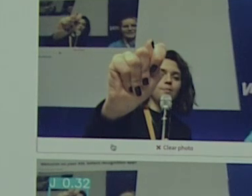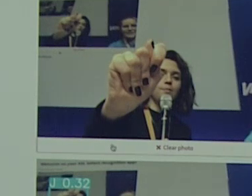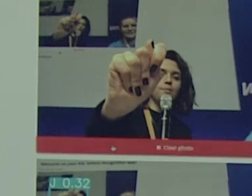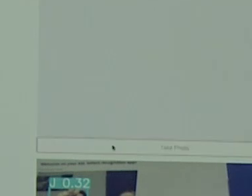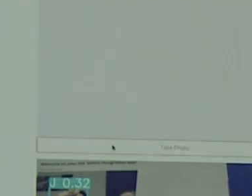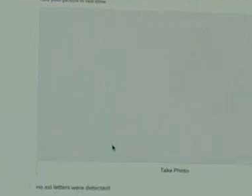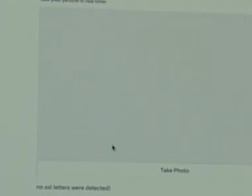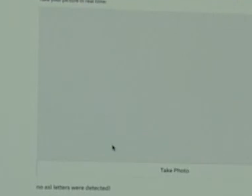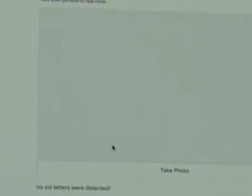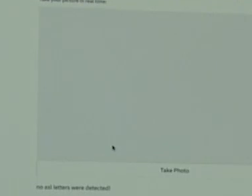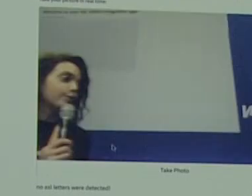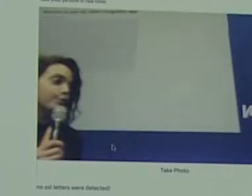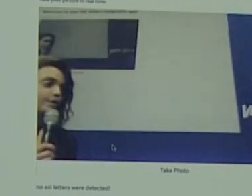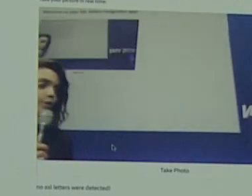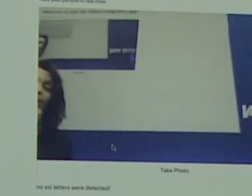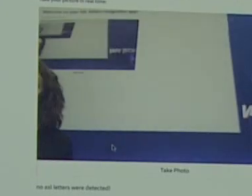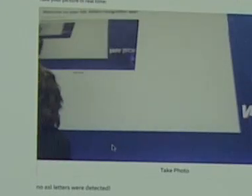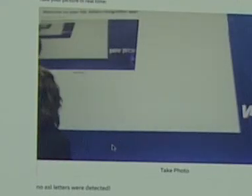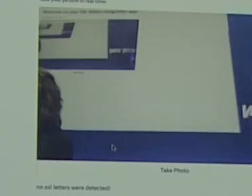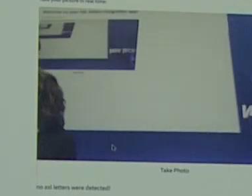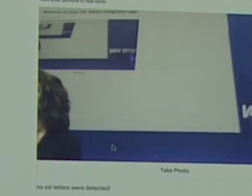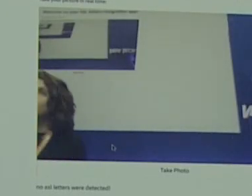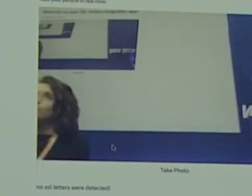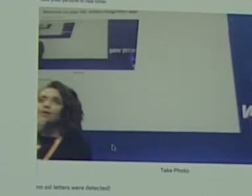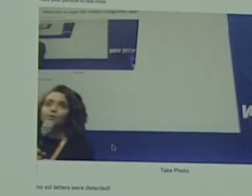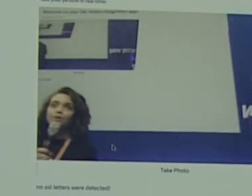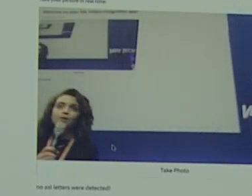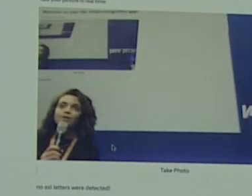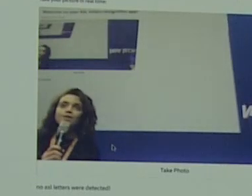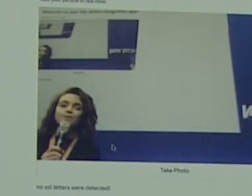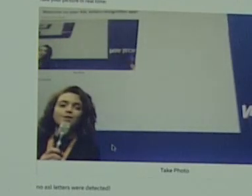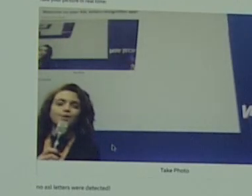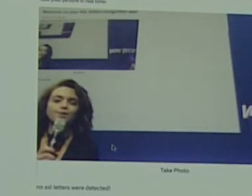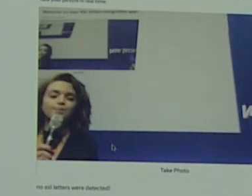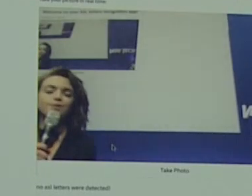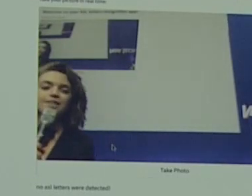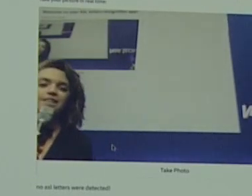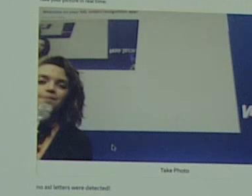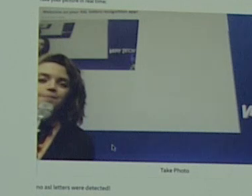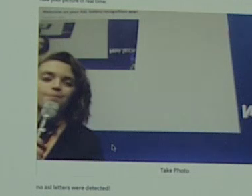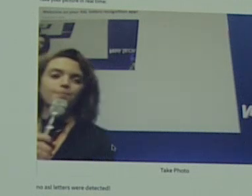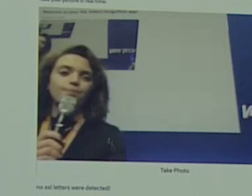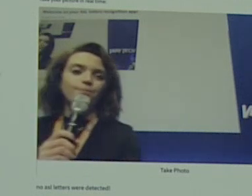ça. C'est quelque chose à faire. On va peut-être vous solliciter toute la journée pour avoir des images typiques VTT.